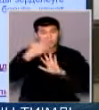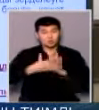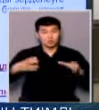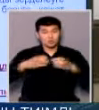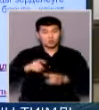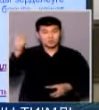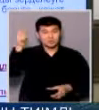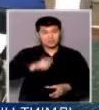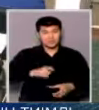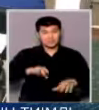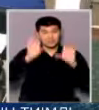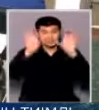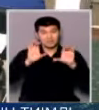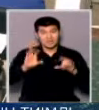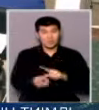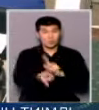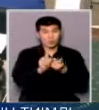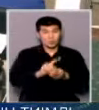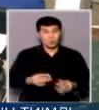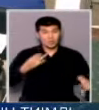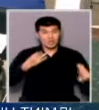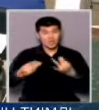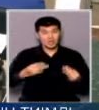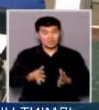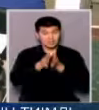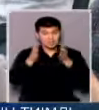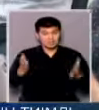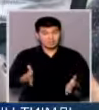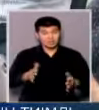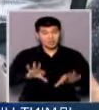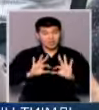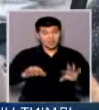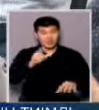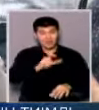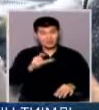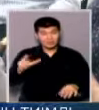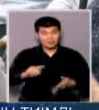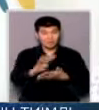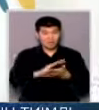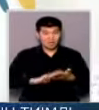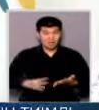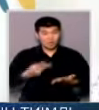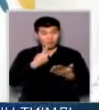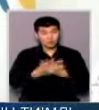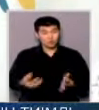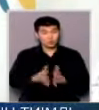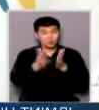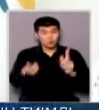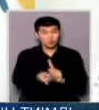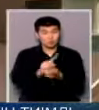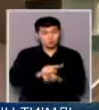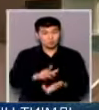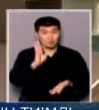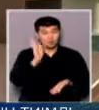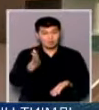келді. Мақсат заңдағы бірқатар өзгерістерді талқылап, кеңінен насихаттау. Енді азаматтардың арыз өтініштерін қарауда үлкен өзгерістер